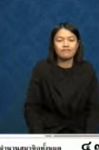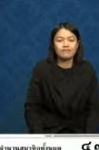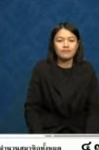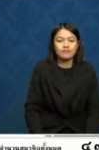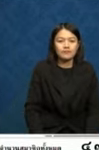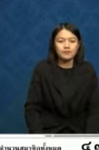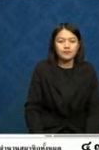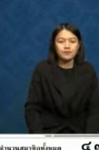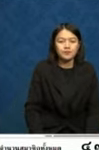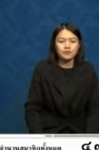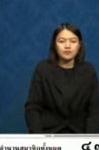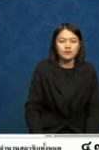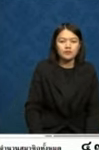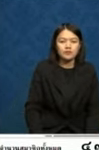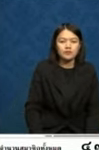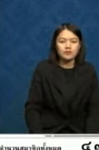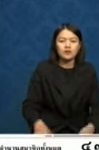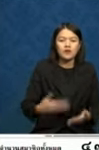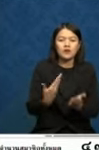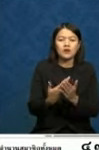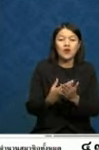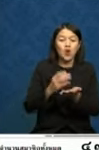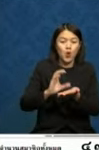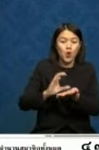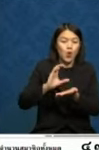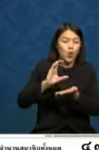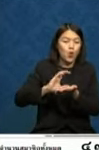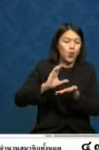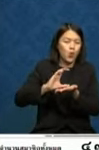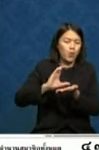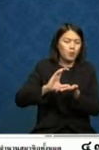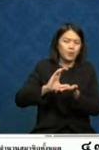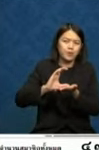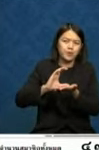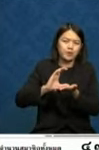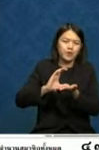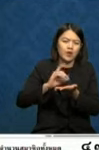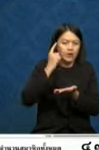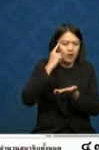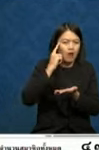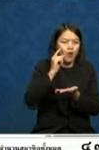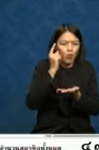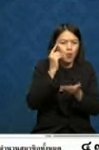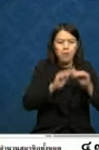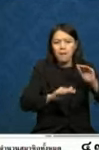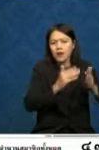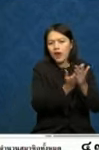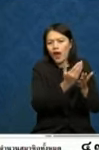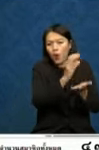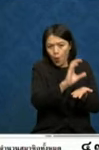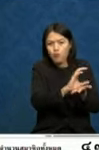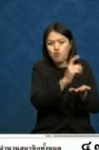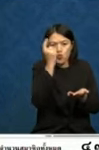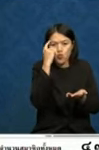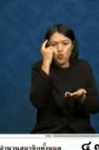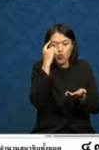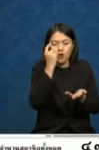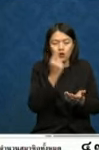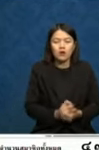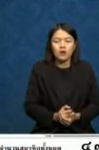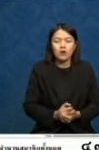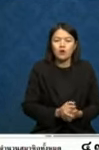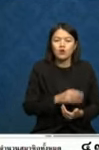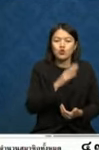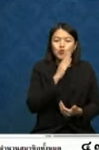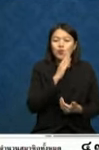ทย์งบประมาณในการตั้งงบประมาณถึงจะตั้งได้ถูกว่ามันถ้าบอกว่าจะพิ